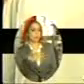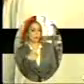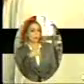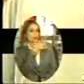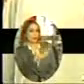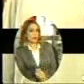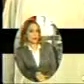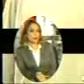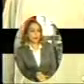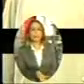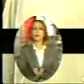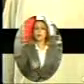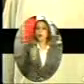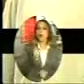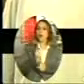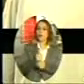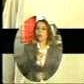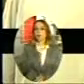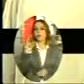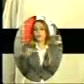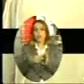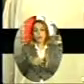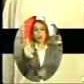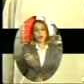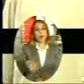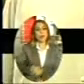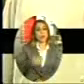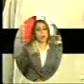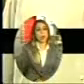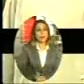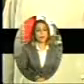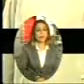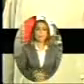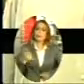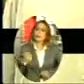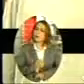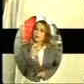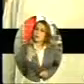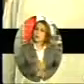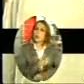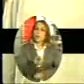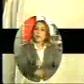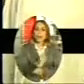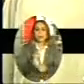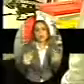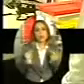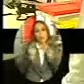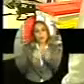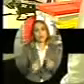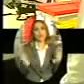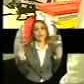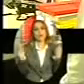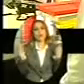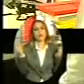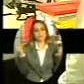עובדי חברת החשמל והמנהלי עובדים מהרגע שהאירוע יוצא הדופן הזה,